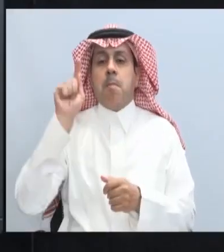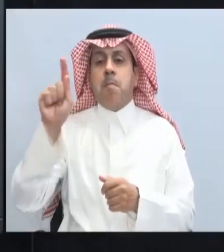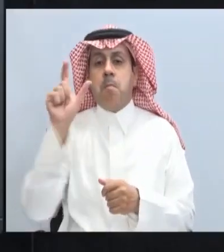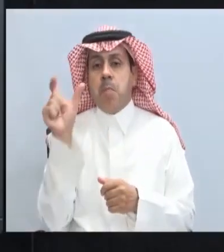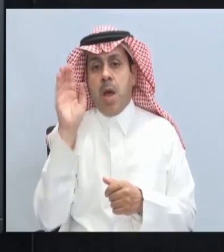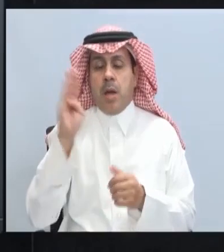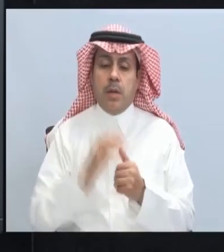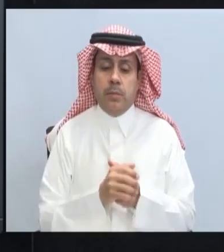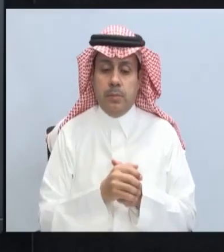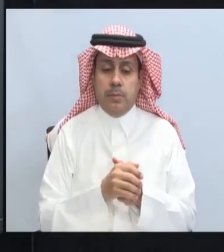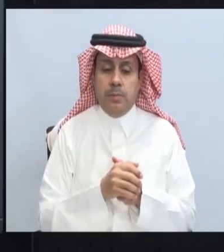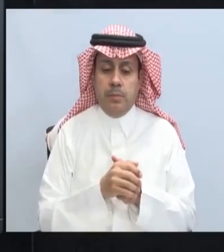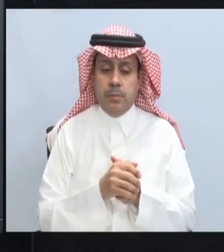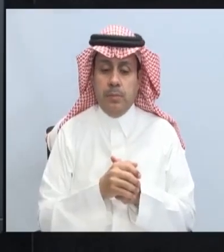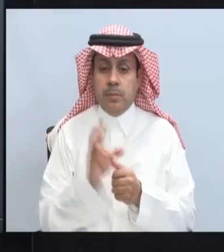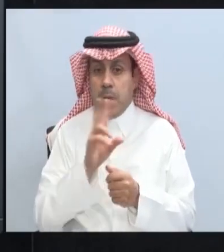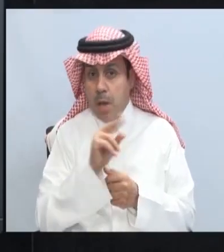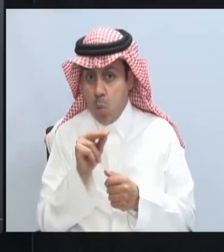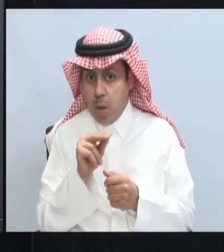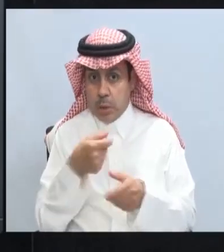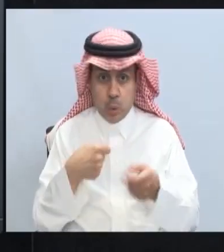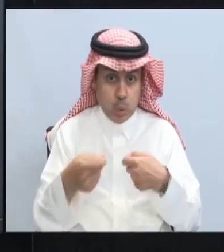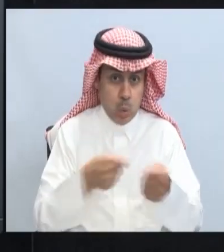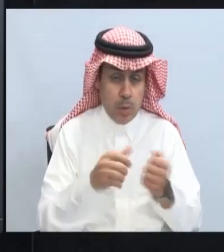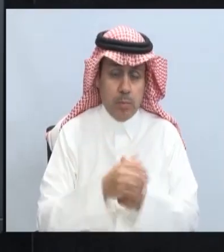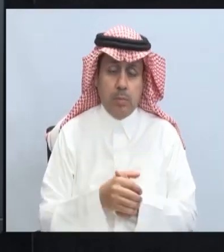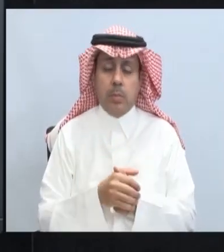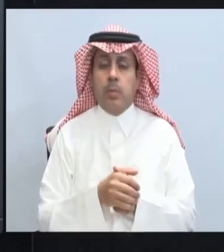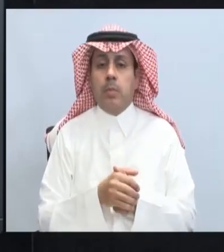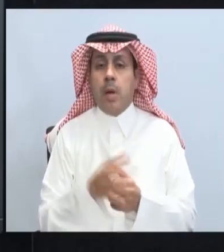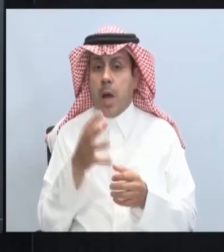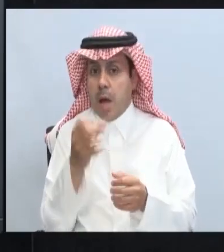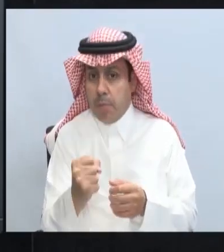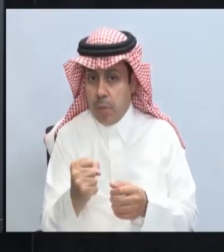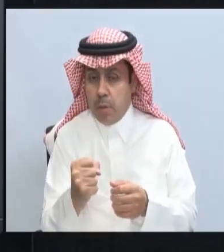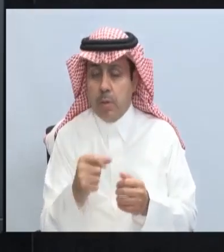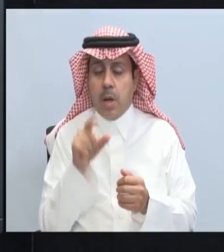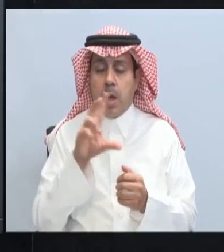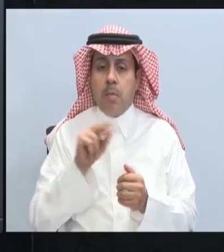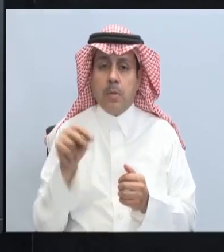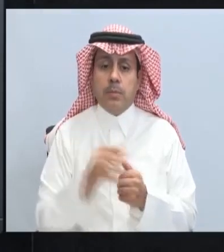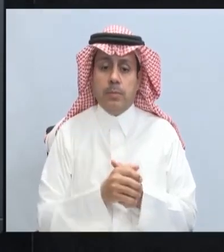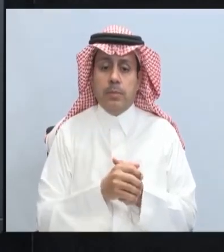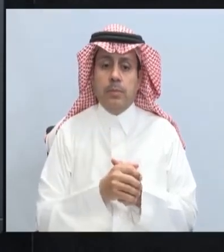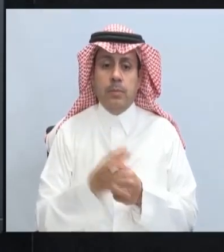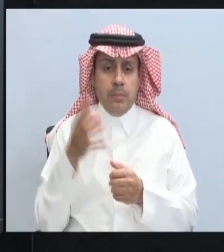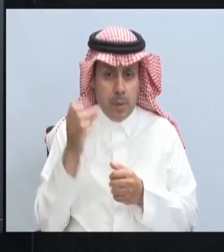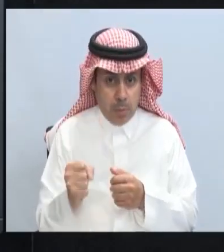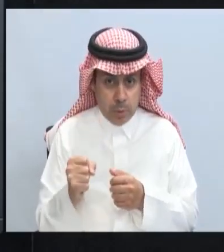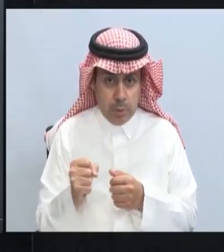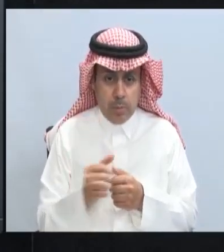المصرفي اذا هذه انواع من السلع ولكل سلعه القبض بحسبها اذا قبض كل